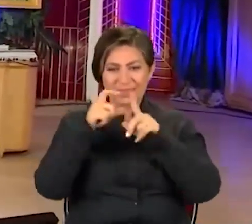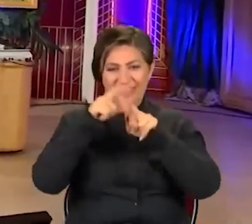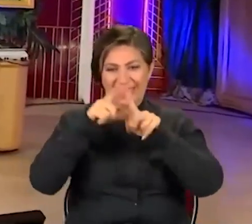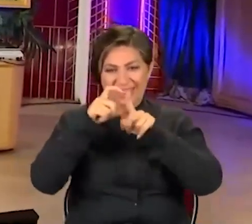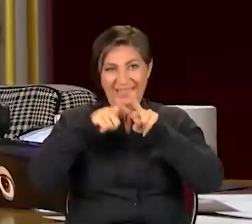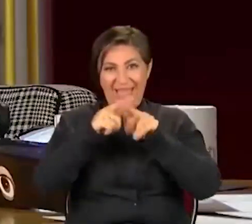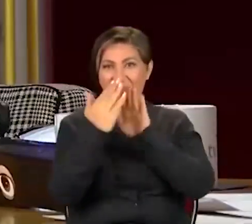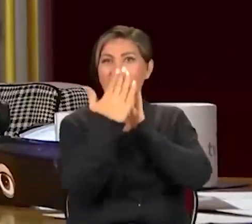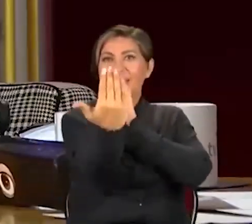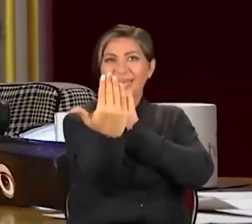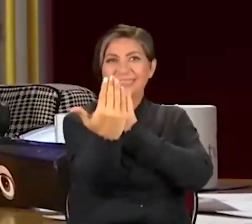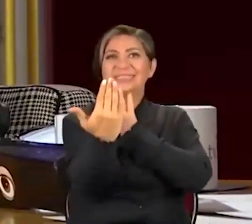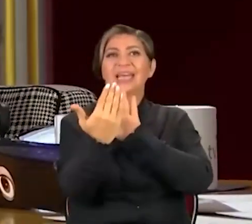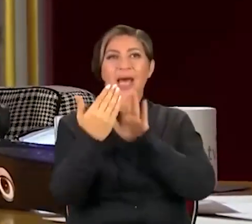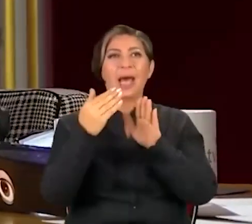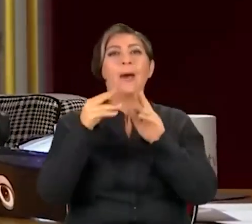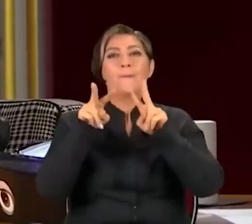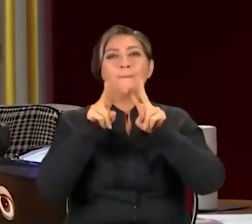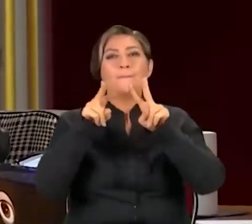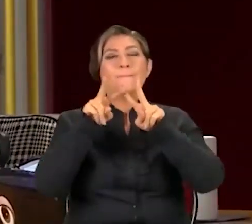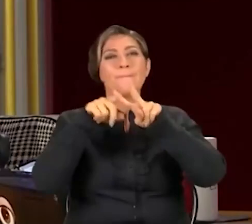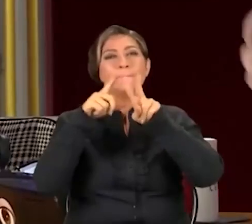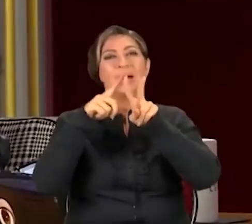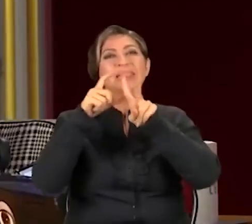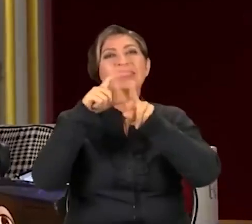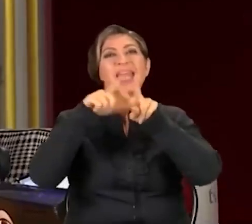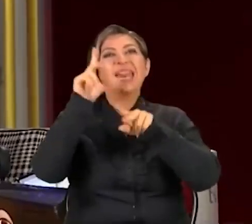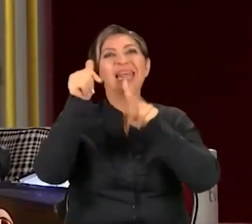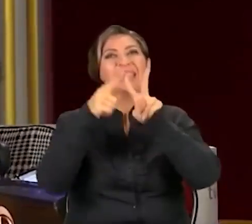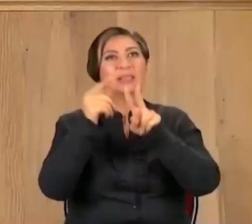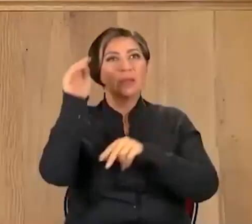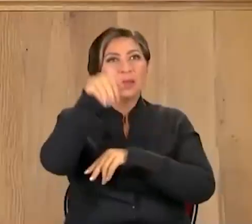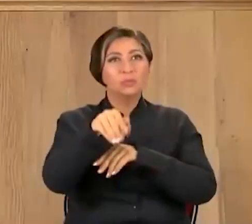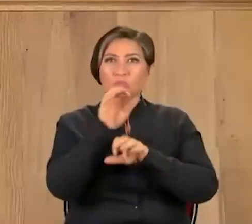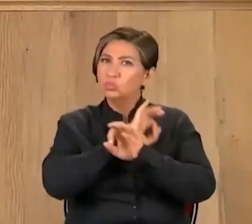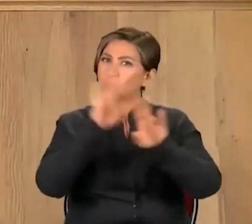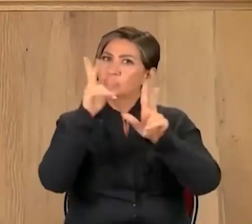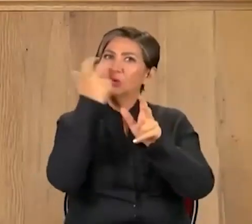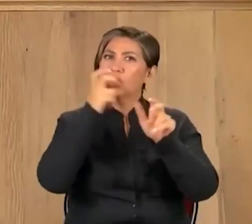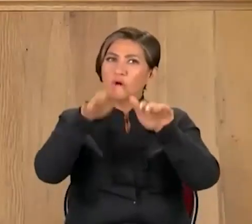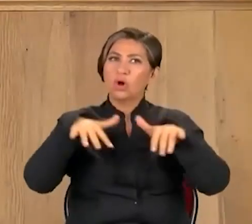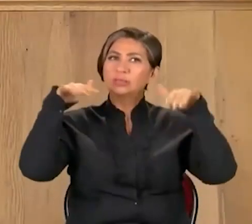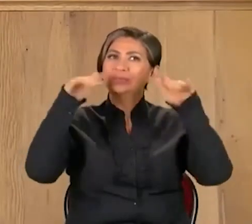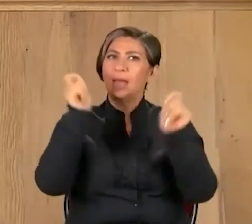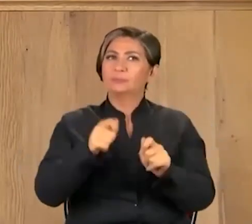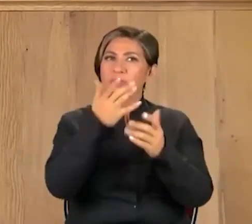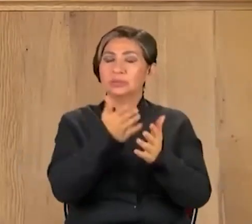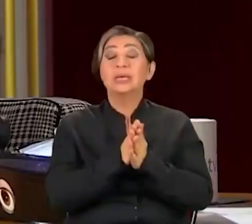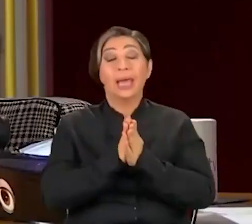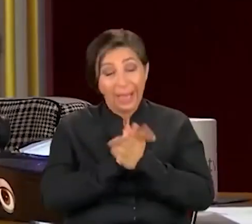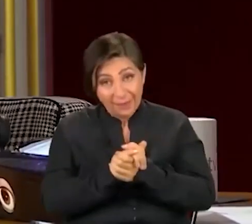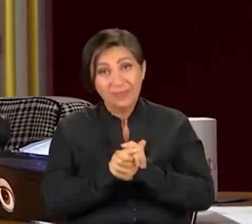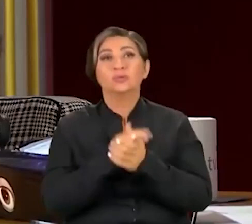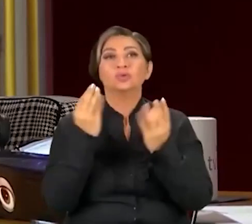Dada'nın karşısında, hemen karşısındaki mandaline gelmiştim. Evet. Ve çok müthiş bir konser geçmişti. Evet,